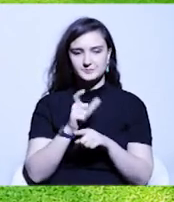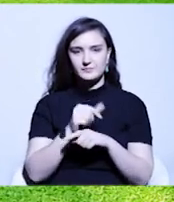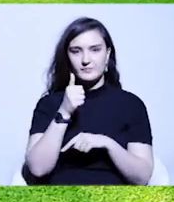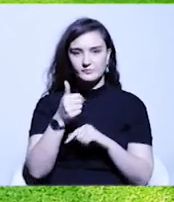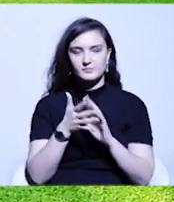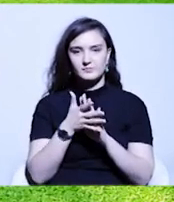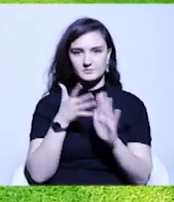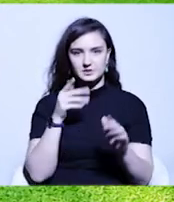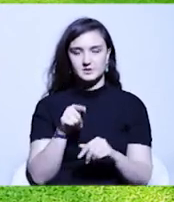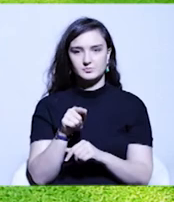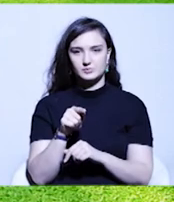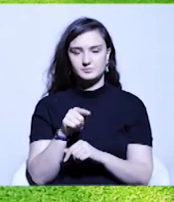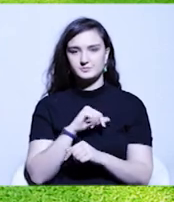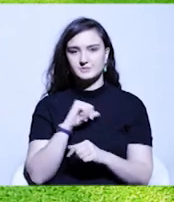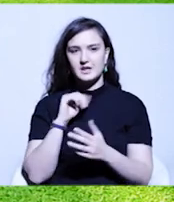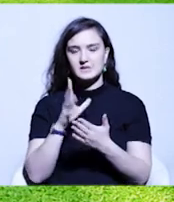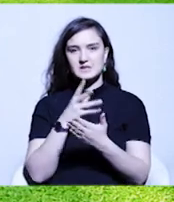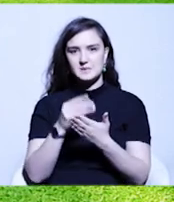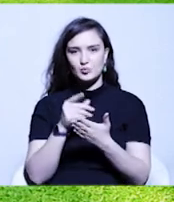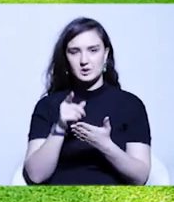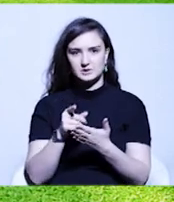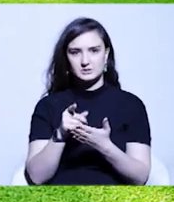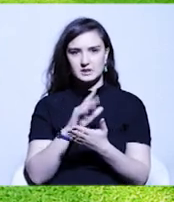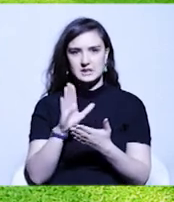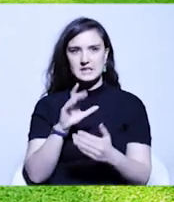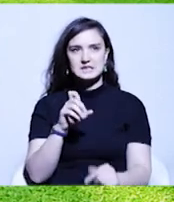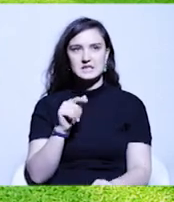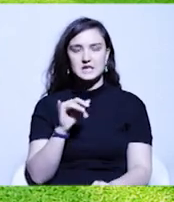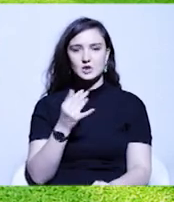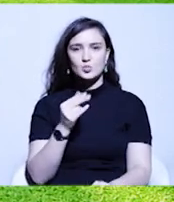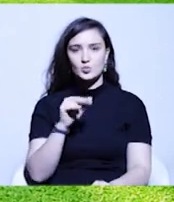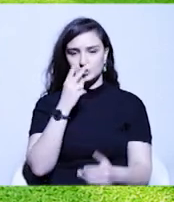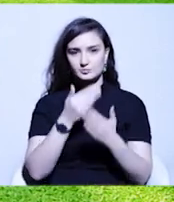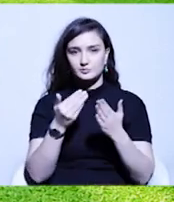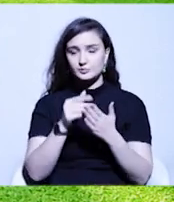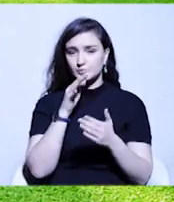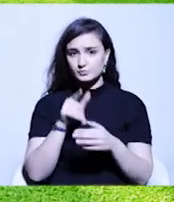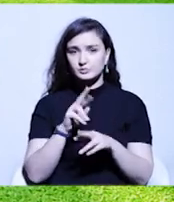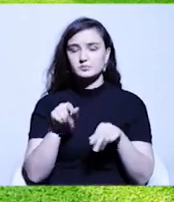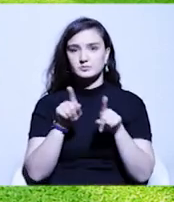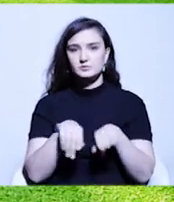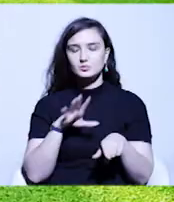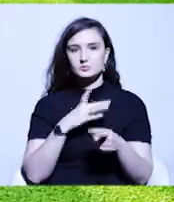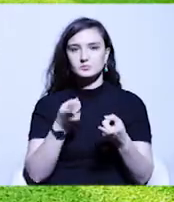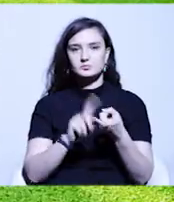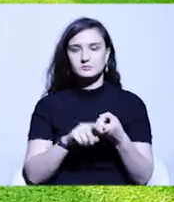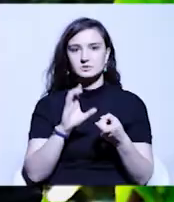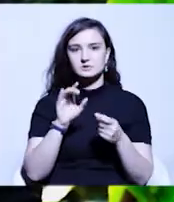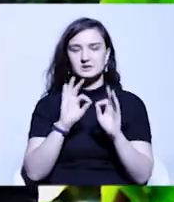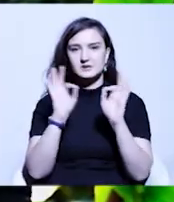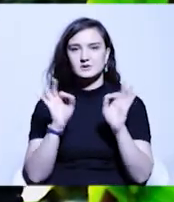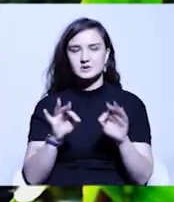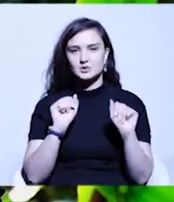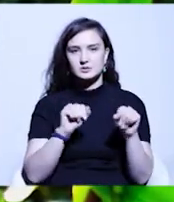კარგად გააზრებული, თავისებურად ესთეტიკური, არაესთეტიკურის წარმოჩენის დროსაც კი, და მიემართებოდეს სახვითი